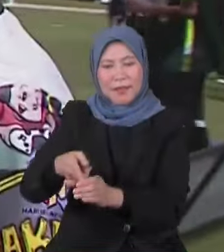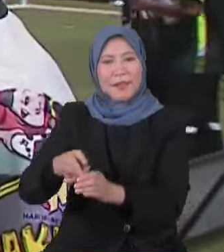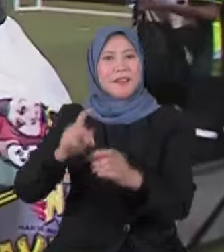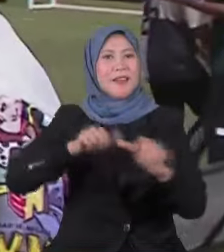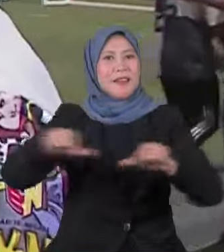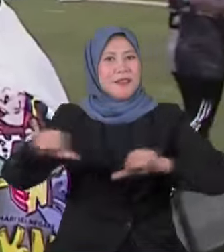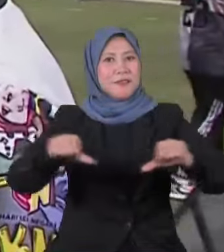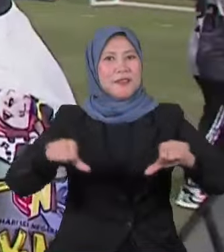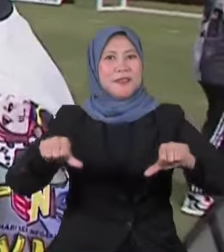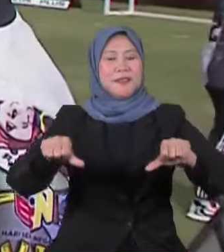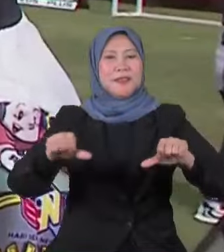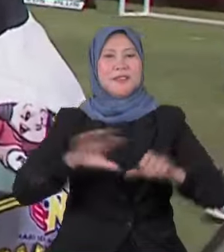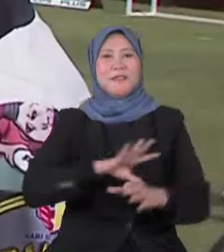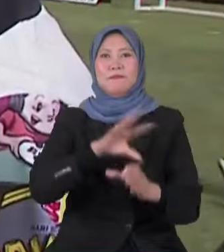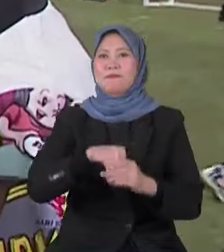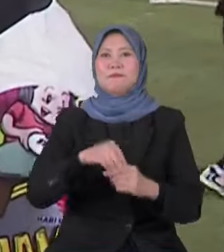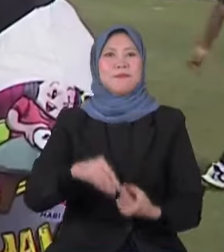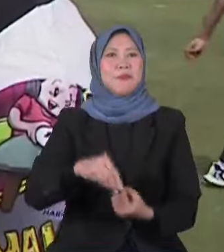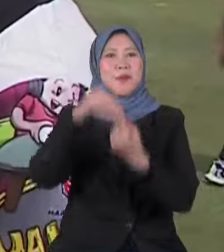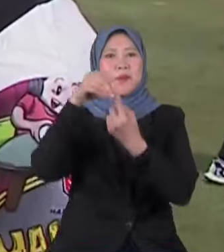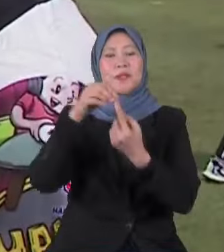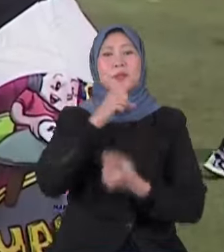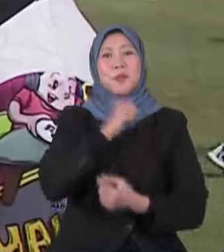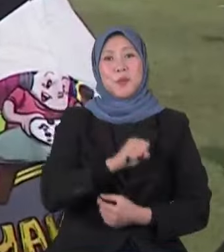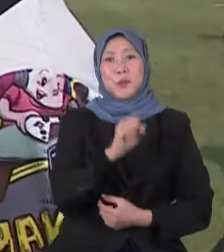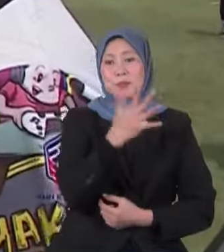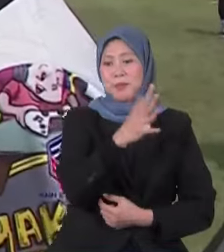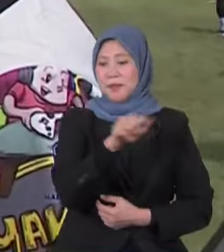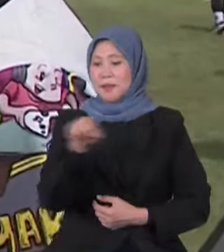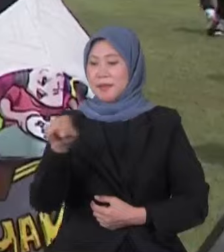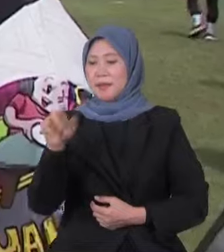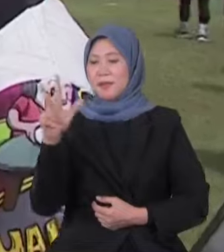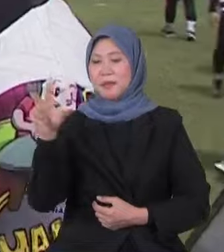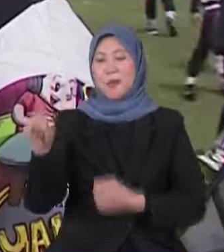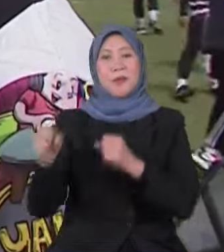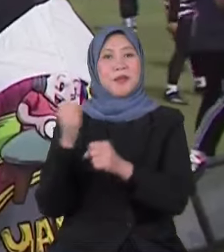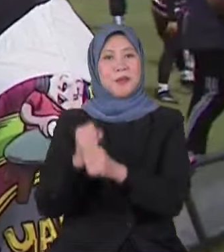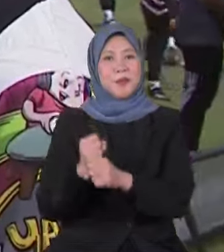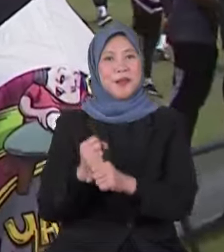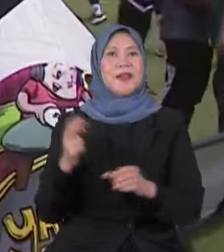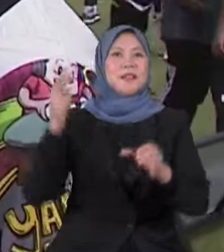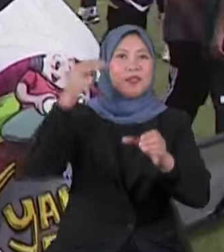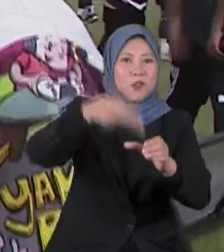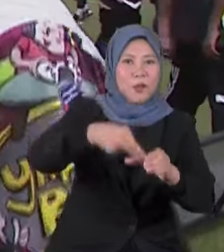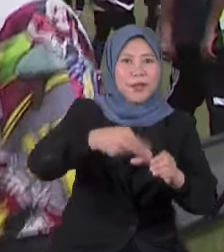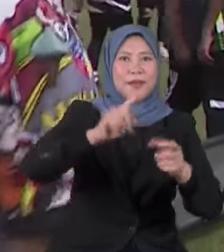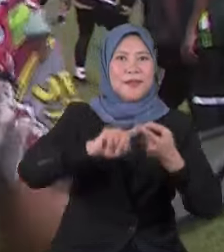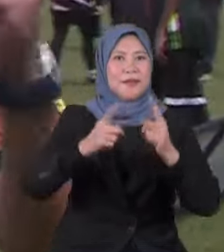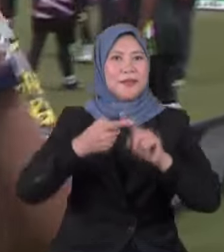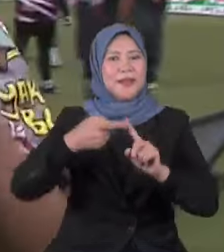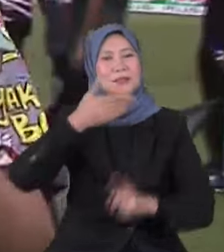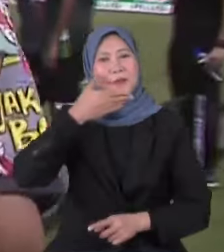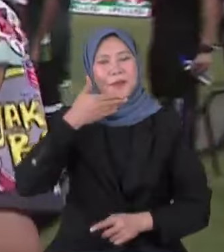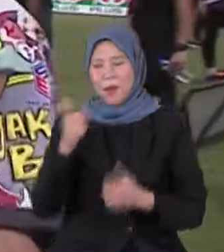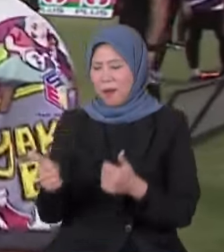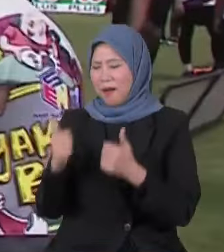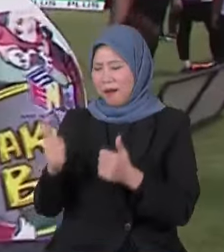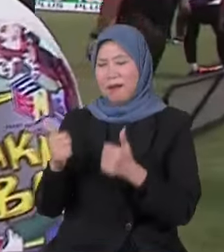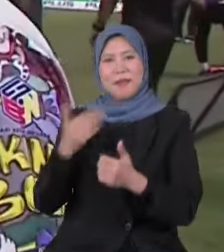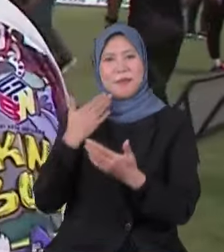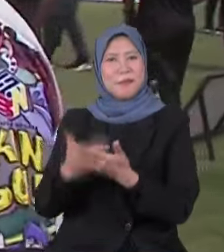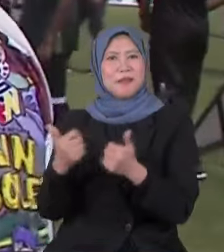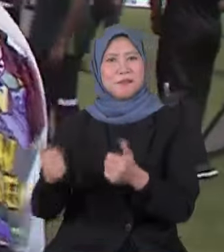yang menarik untuk eksklusif untuk remaja 15 hingga 30 tahun. datang dan join Rakan Muda. Oh, terbaik gaya. Kalau boleh